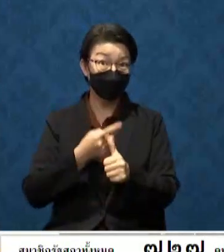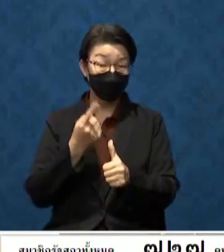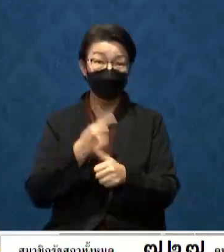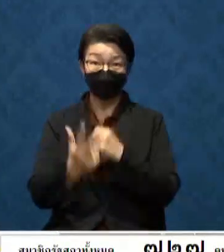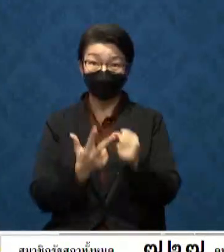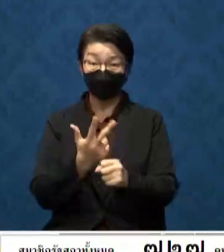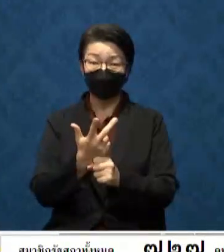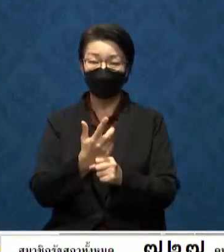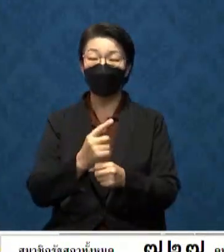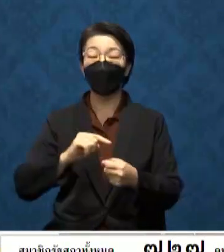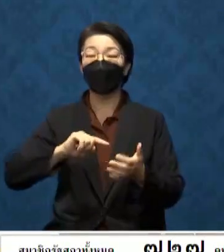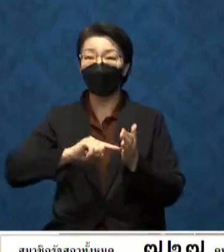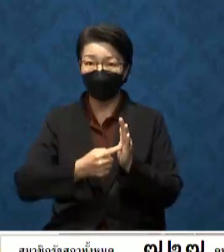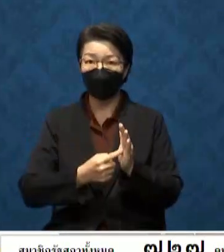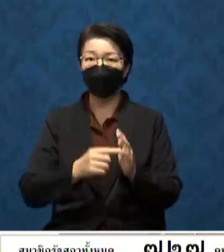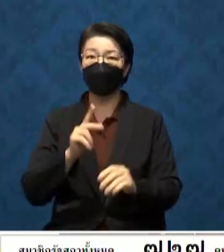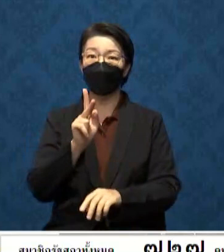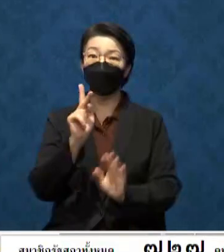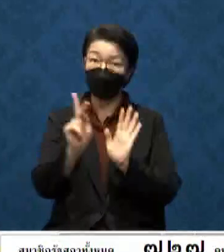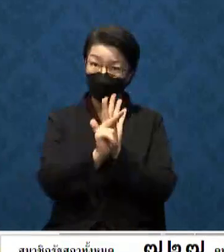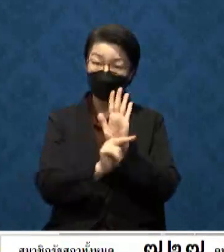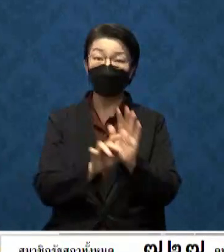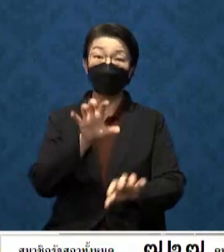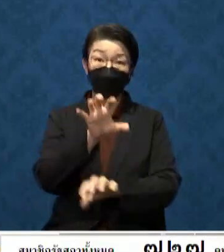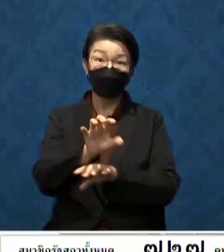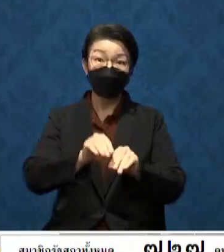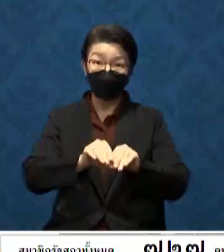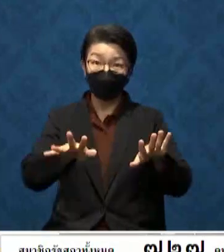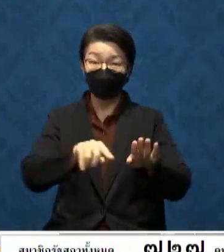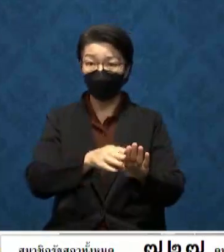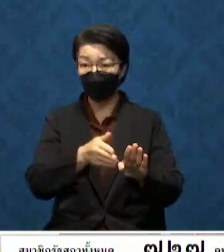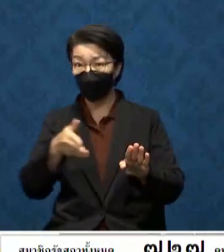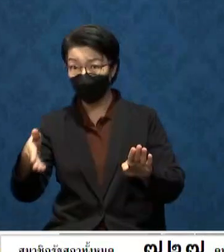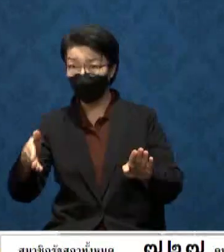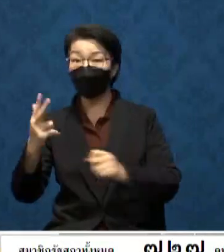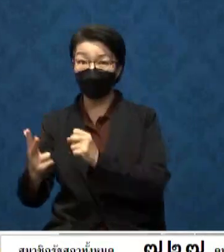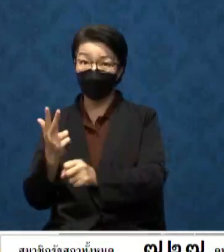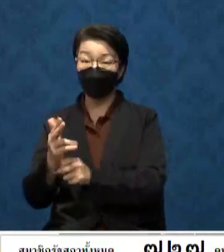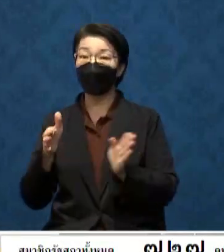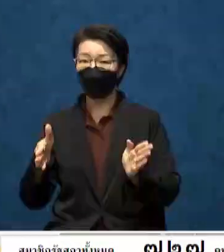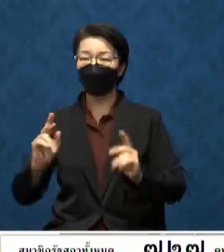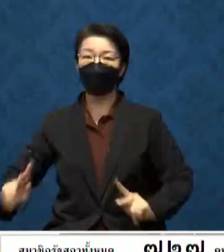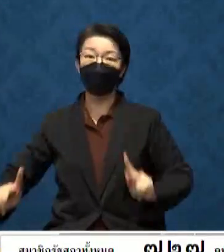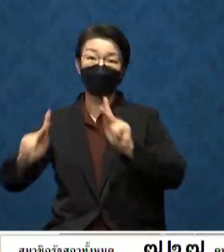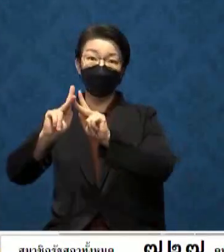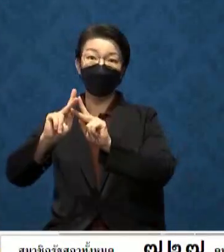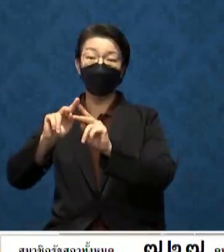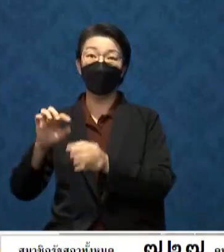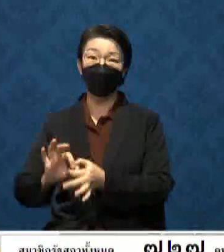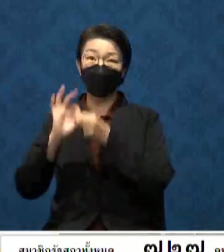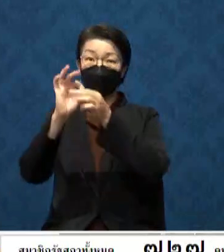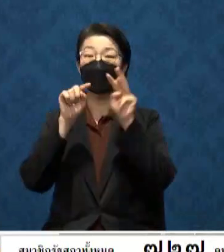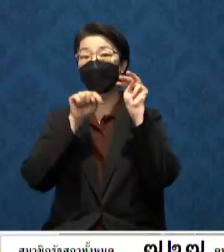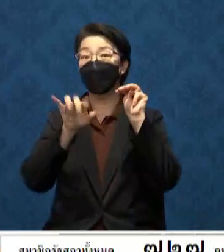แต่วันที่กฎหมายฉบับนี้ใช้บังคับให้หน่วยงานในกระบวนการยุติธรรมตามมาตรา5ตรวจสอบ